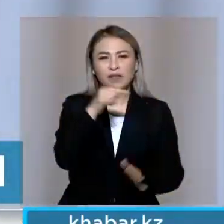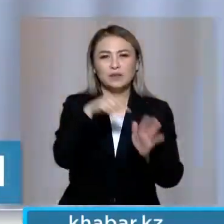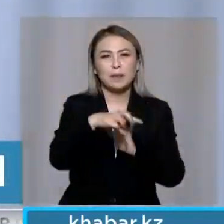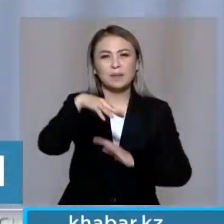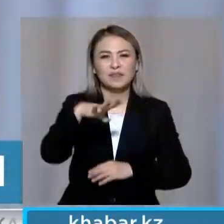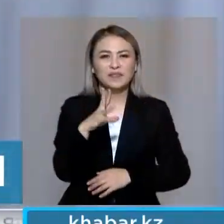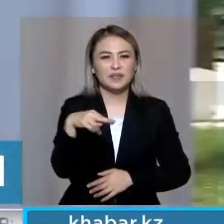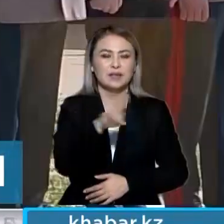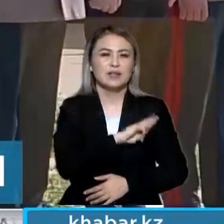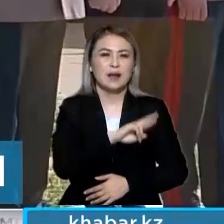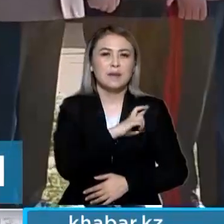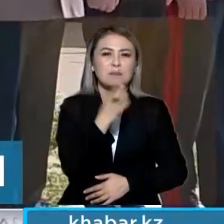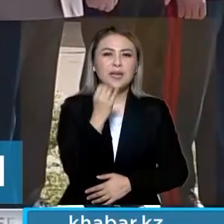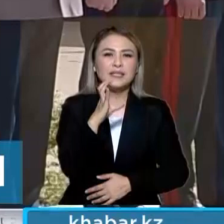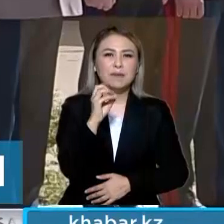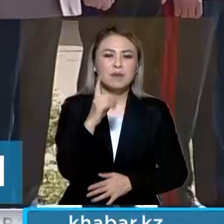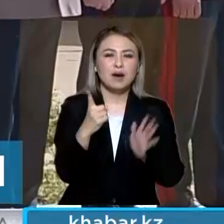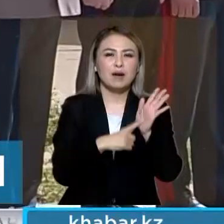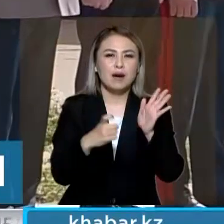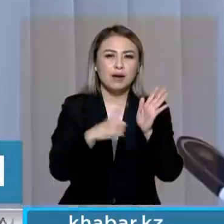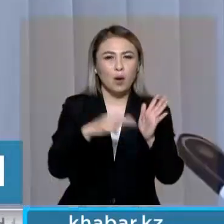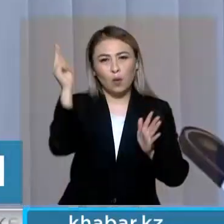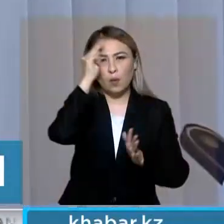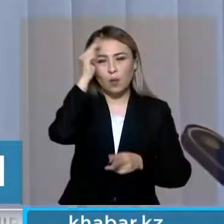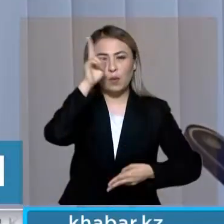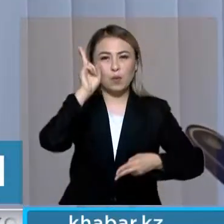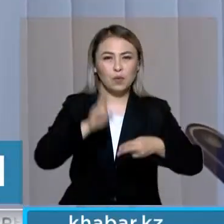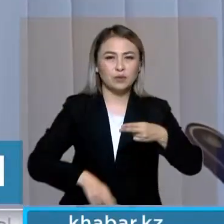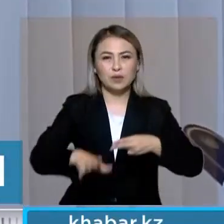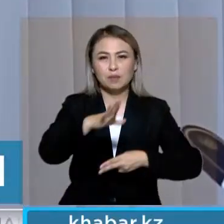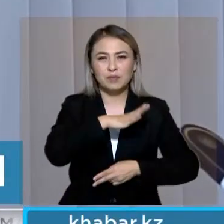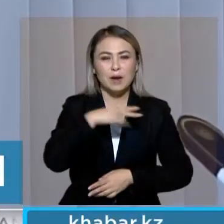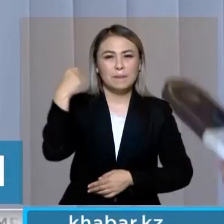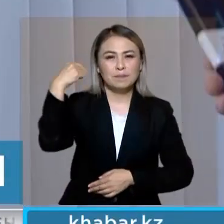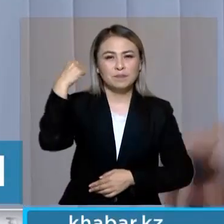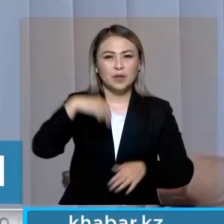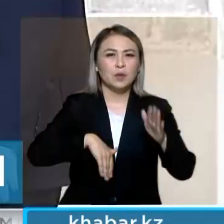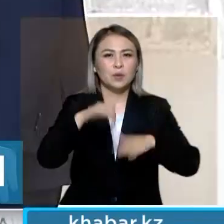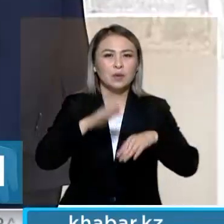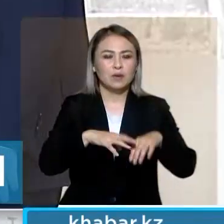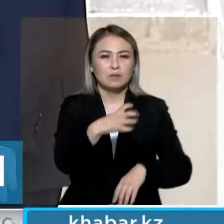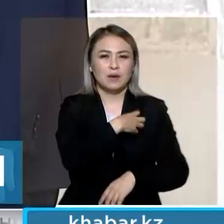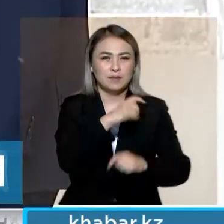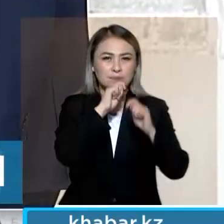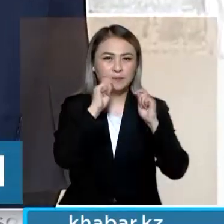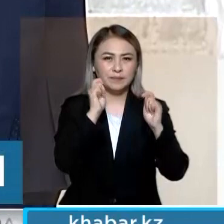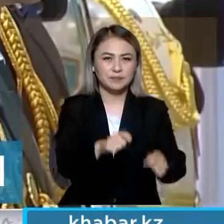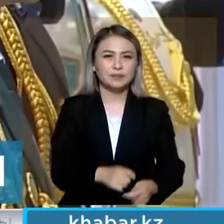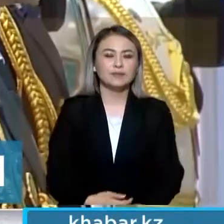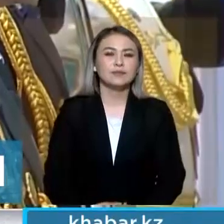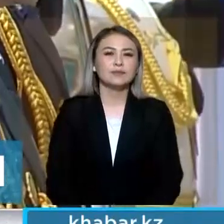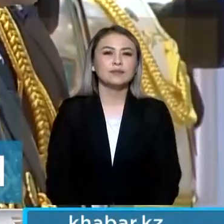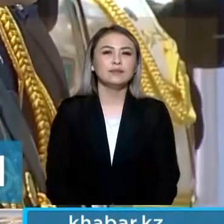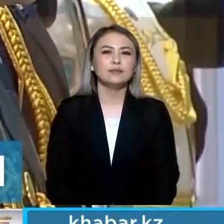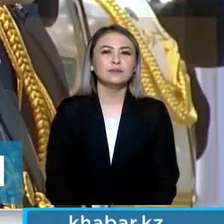министрлігінің Бәрімбек Бейсенов атындағы Қарағанды академиясын тамамдаған Александра президенттің қолынан шен алу үлкен жауапкершілік дейді.